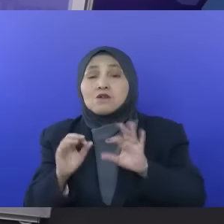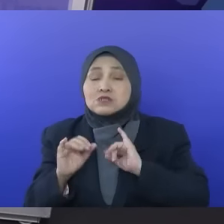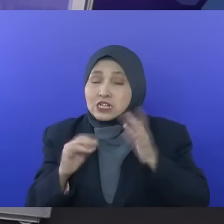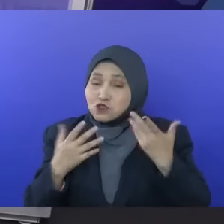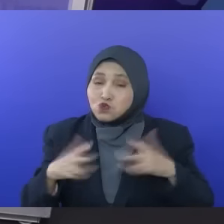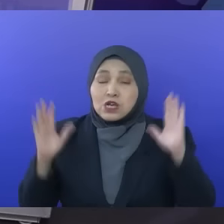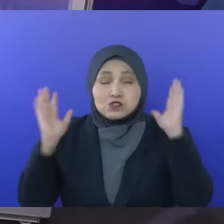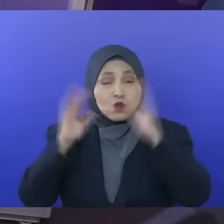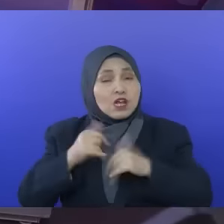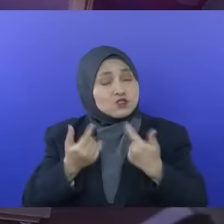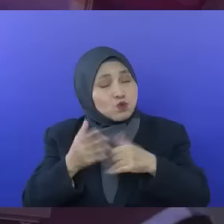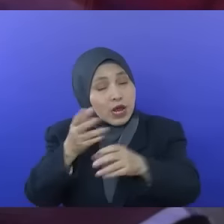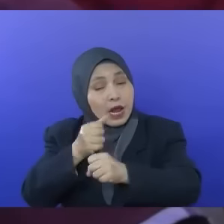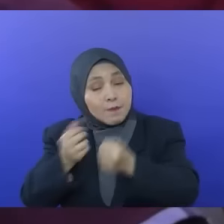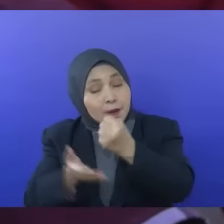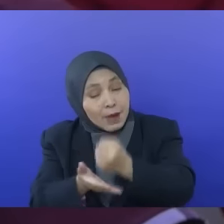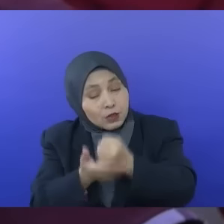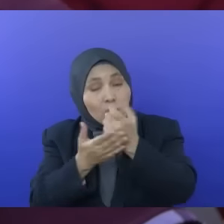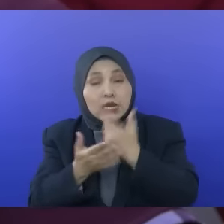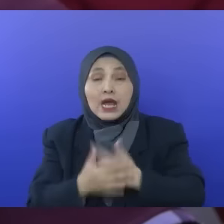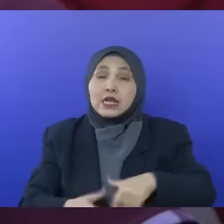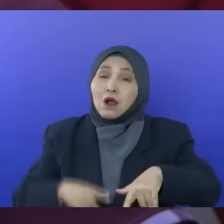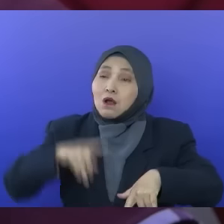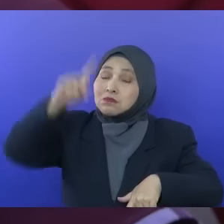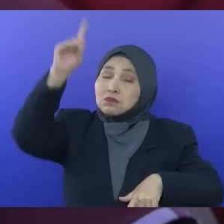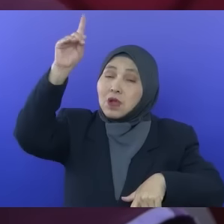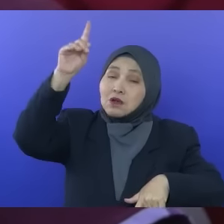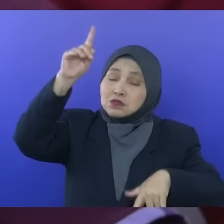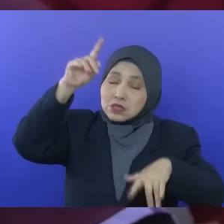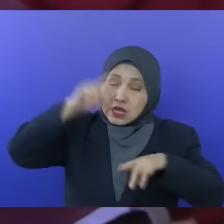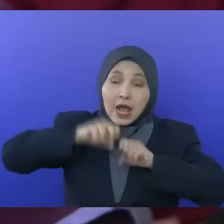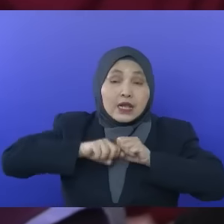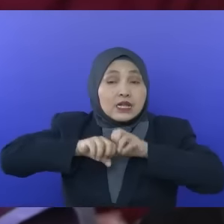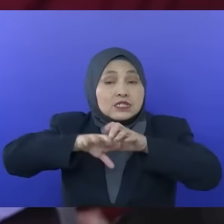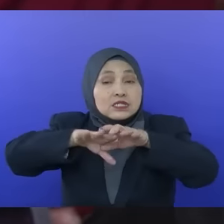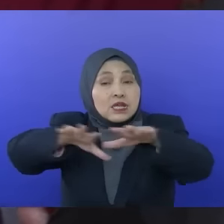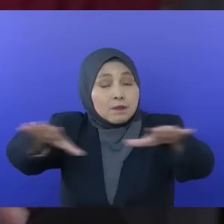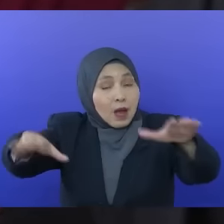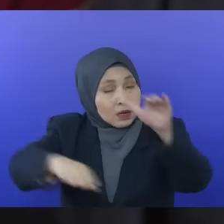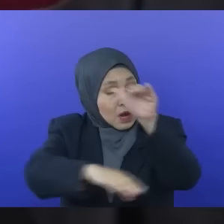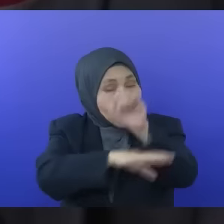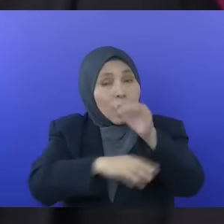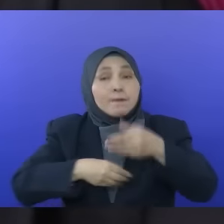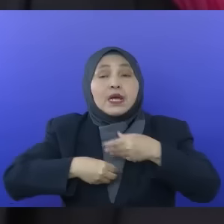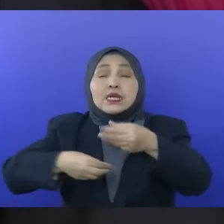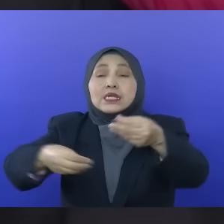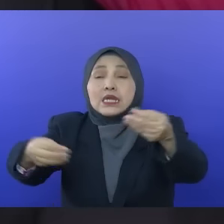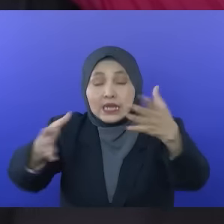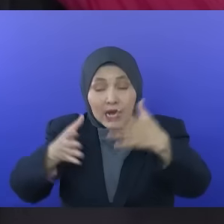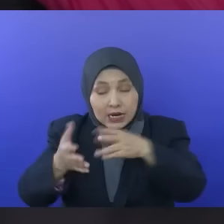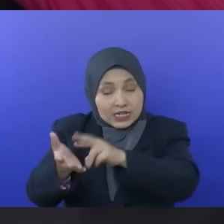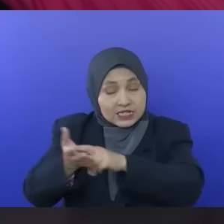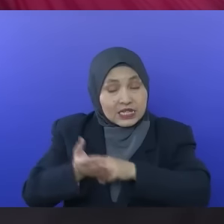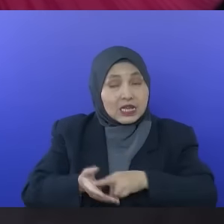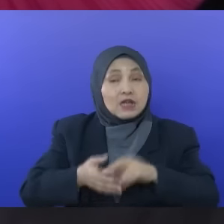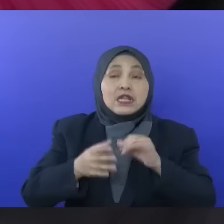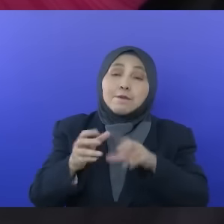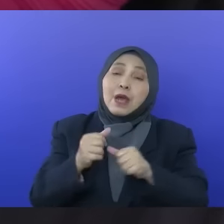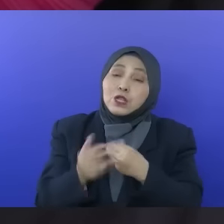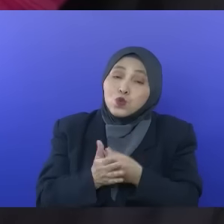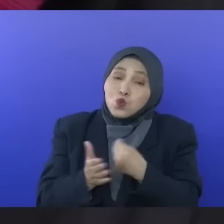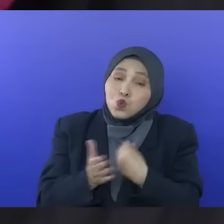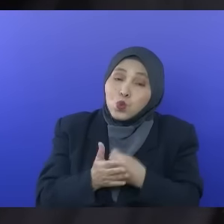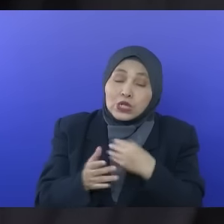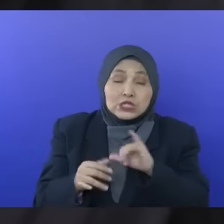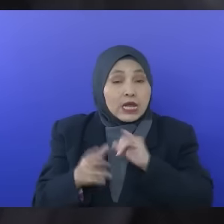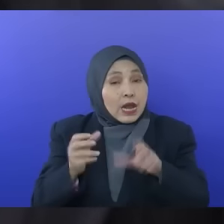salat Saya tidak dapat bantuan daripada Tuhan saya akan sebarkan berikan rezeki yang Allah beri pada saya saya dapat duit ke